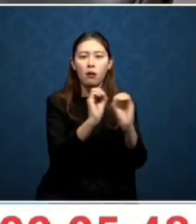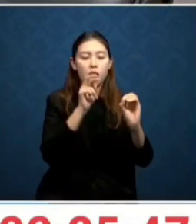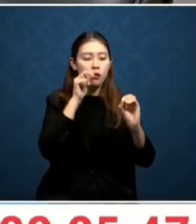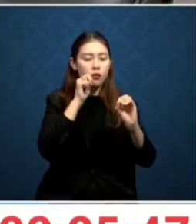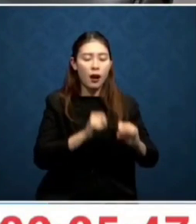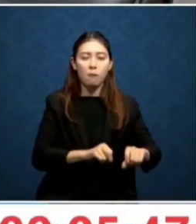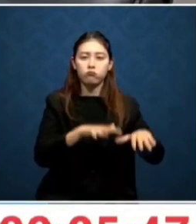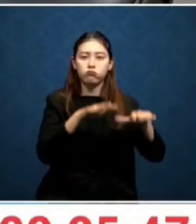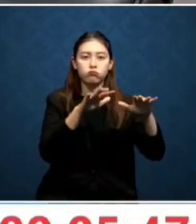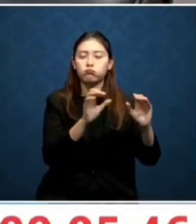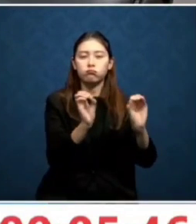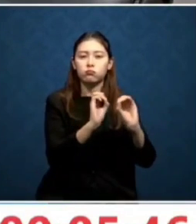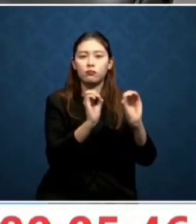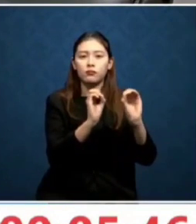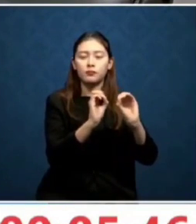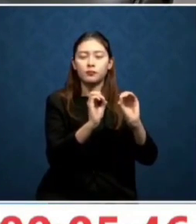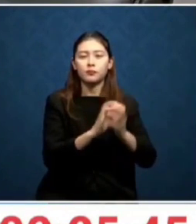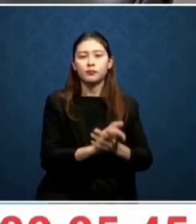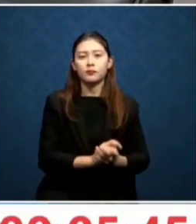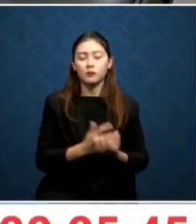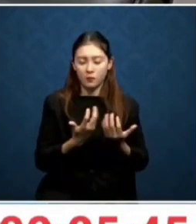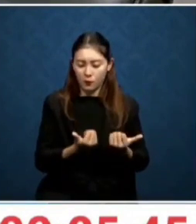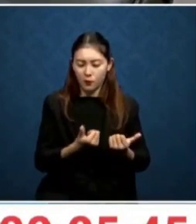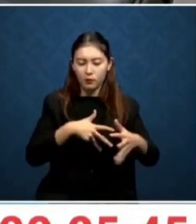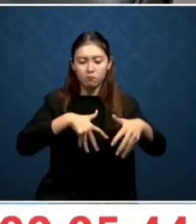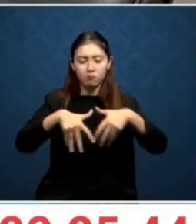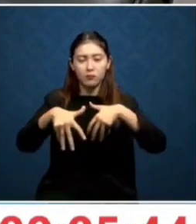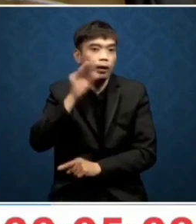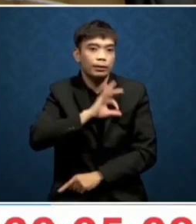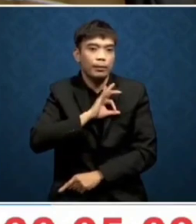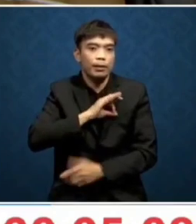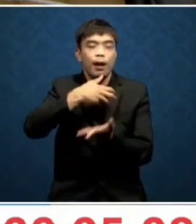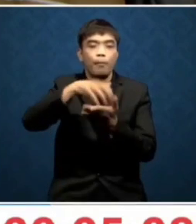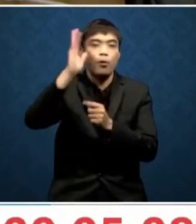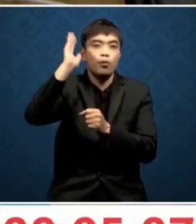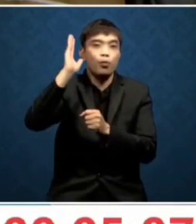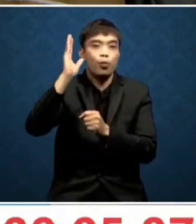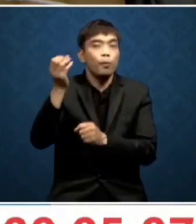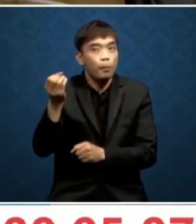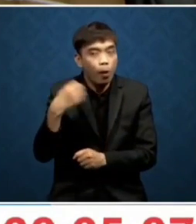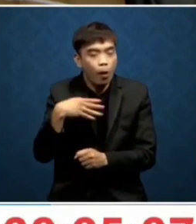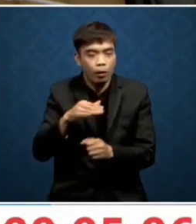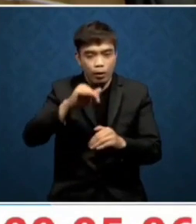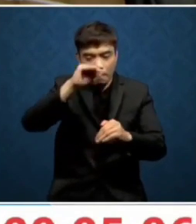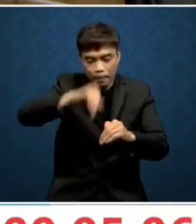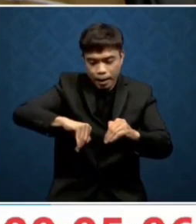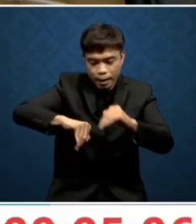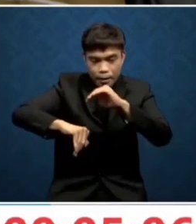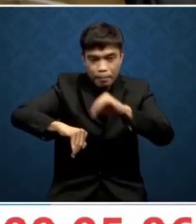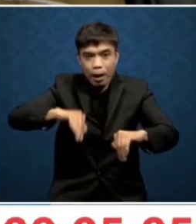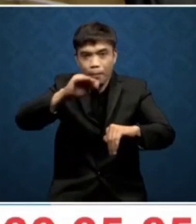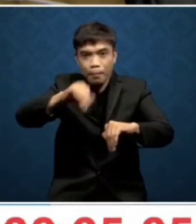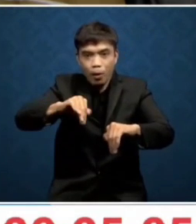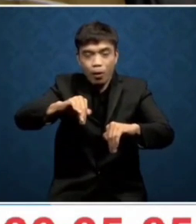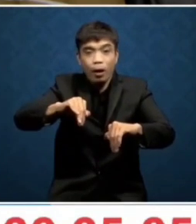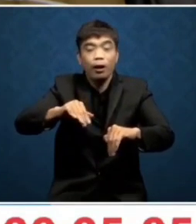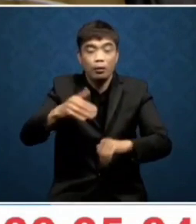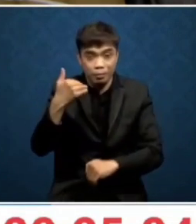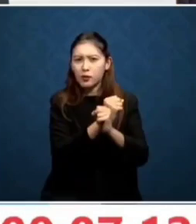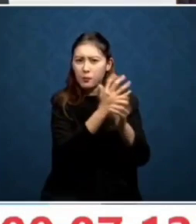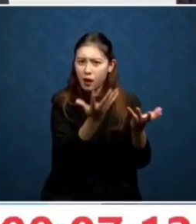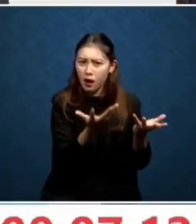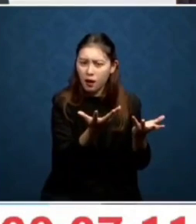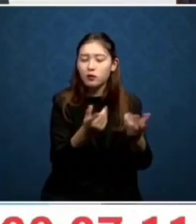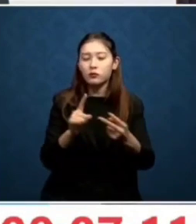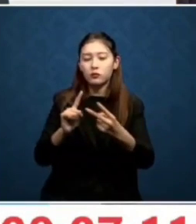ให้ปญหาภายพิบัติจากวิกฤษุททษภัย ได้รับการแก้ไขอยางเป็รูปปทําและยั่งยืนและเพื่อประยชนของประชาชนที่ผู้ชุมมมะติให้ส่งประเดนข้อสัง